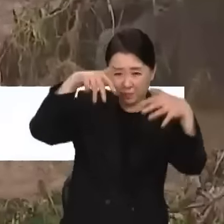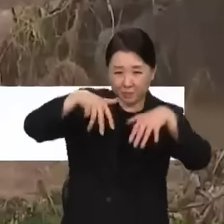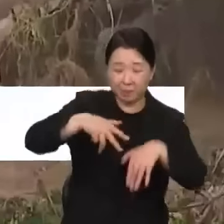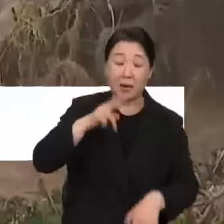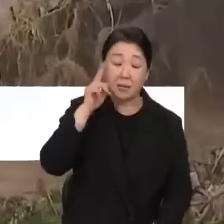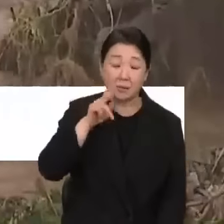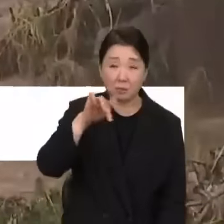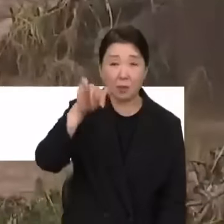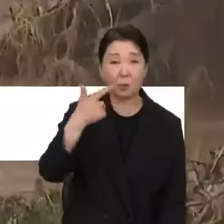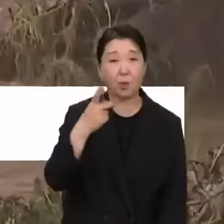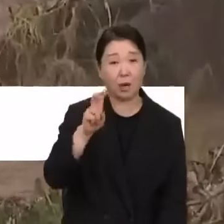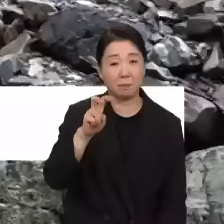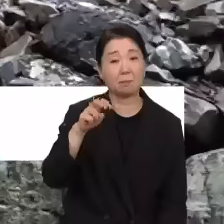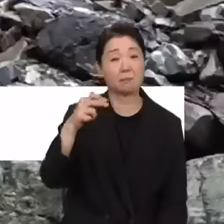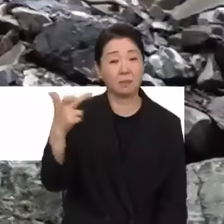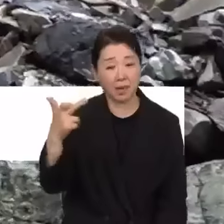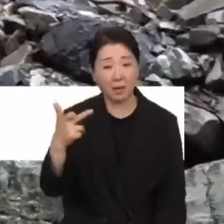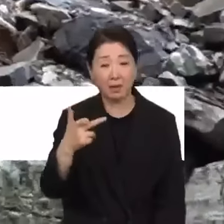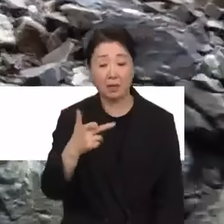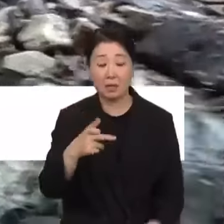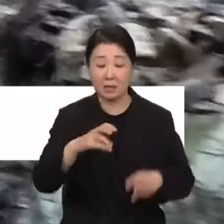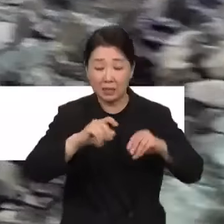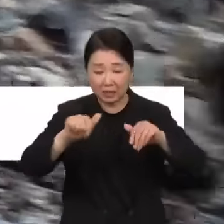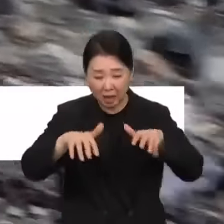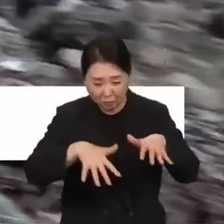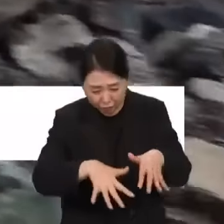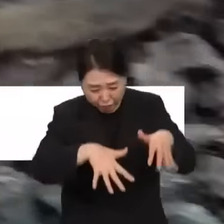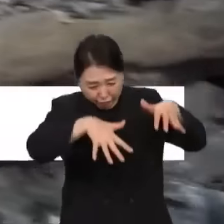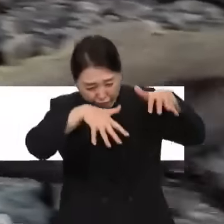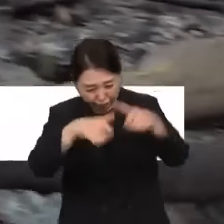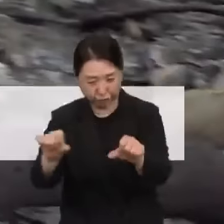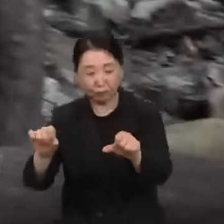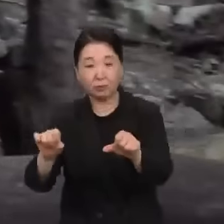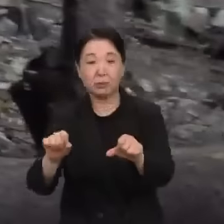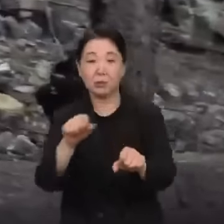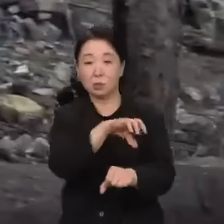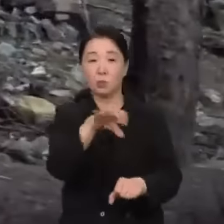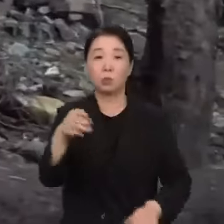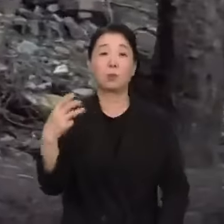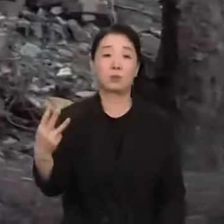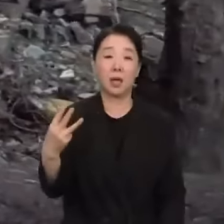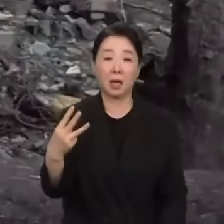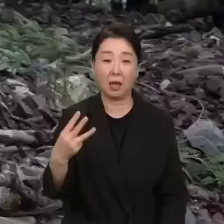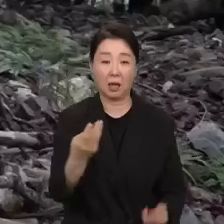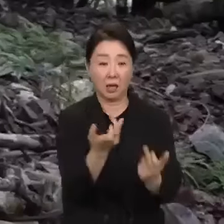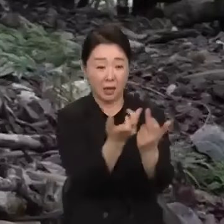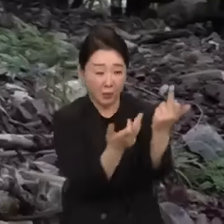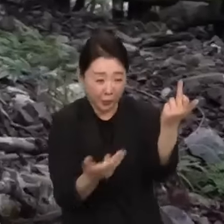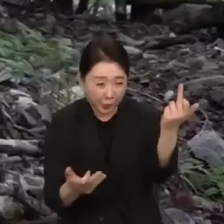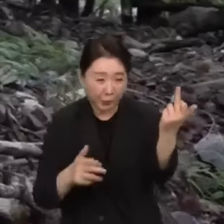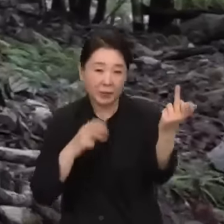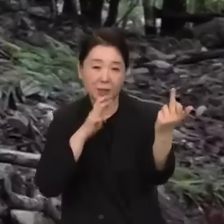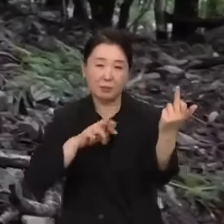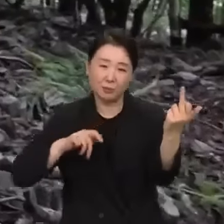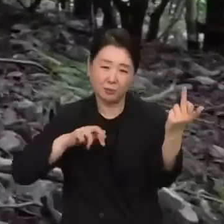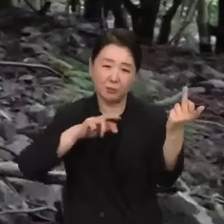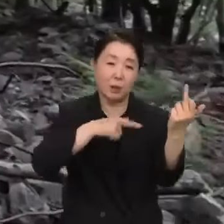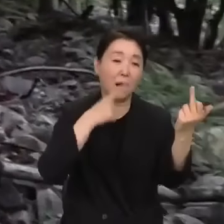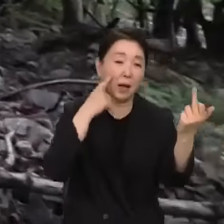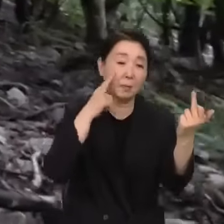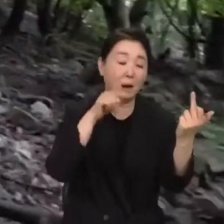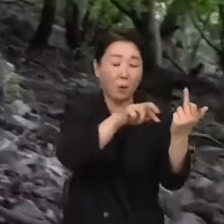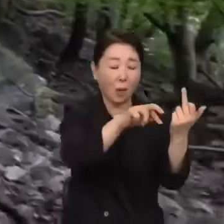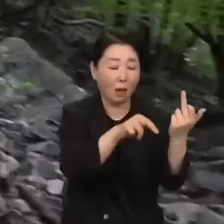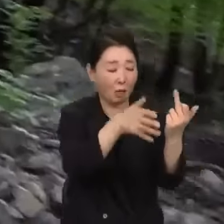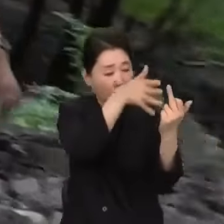토함산, 이런 땅밀림 현상이 세 군데에서 발견됐습니다. 계곡을 따라 30분 산을 오르자 경사면 속살이